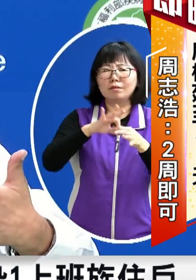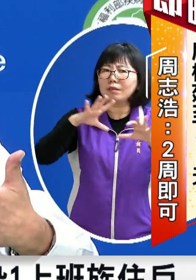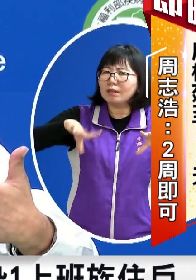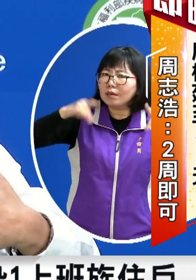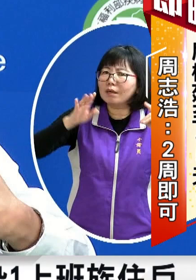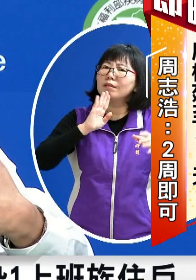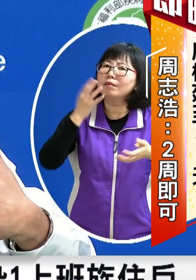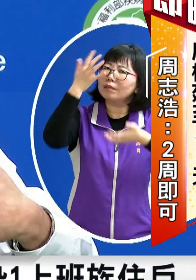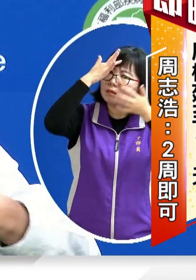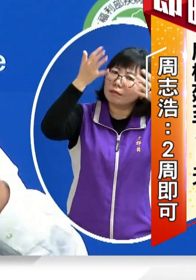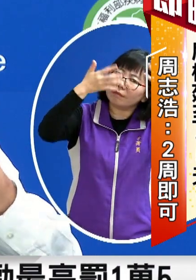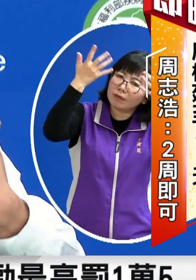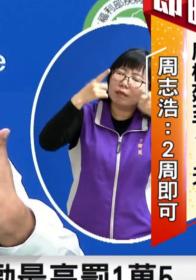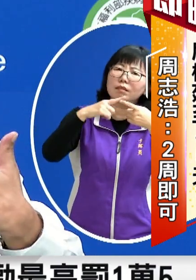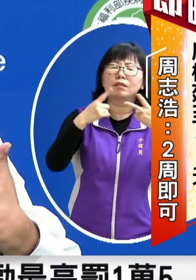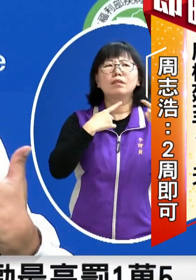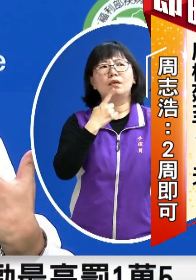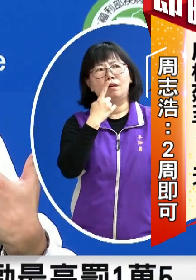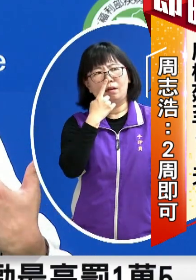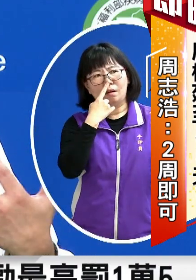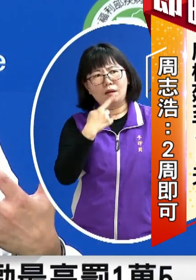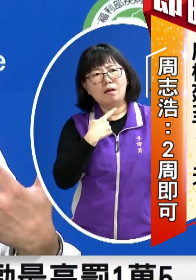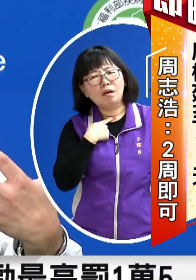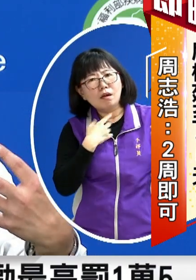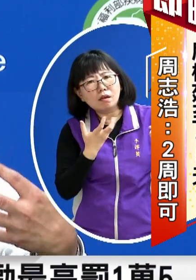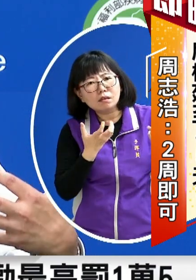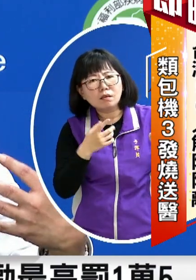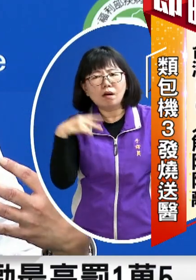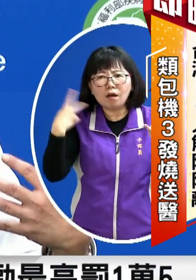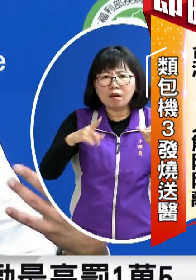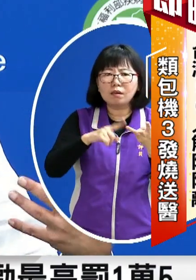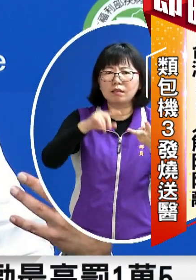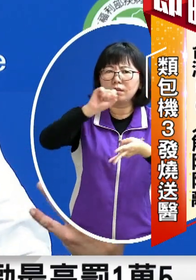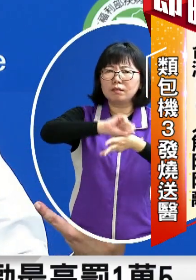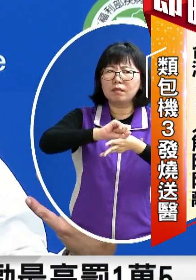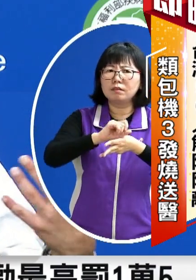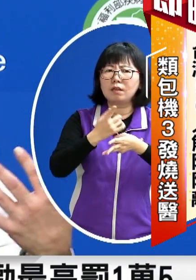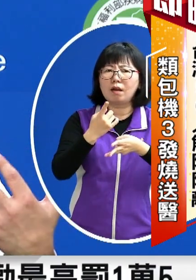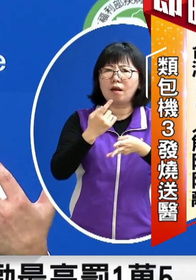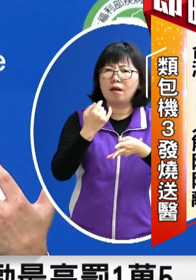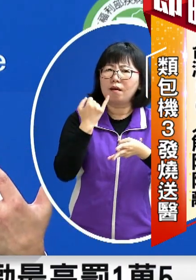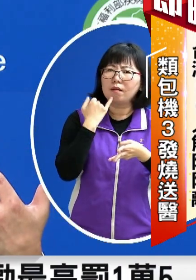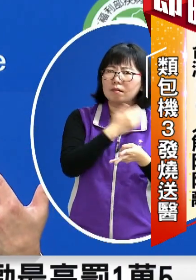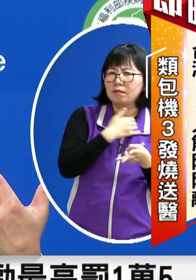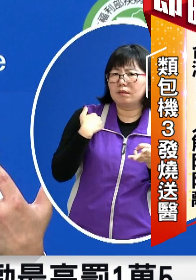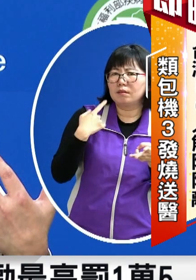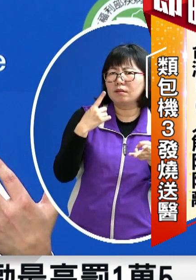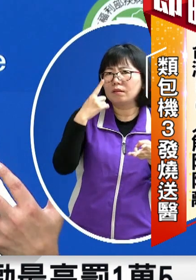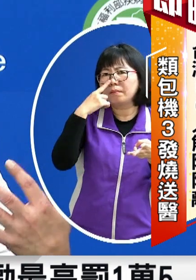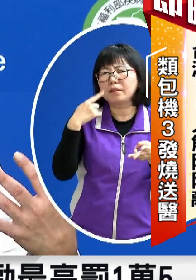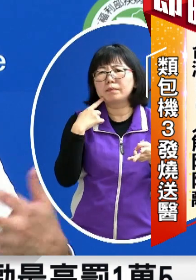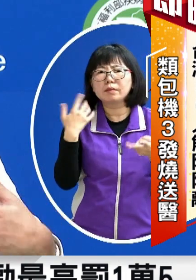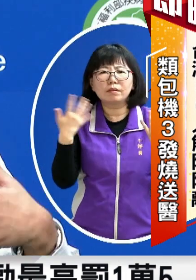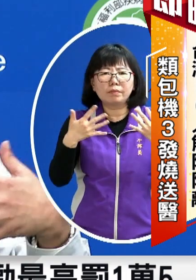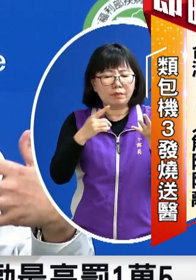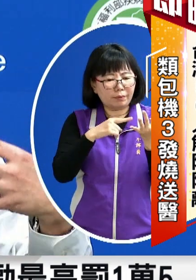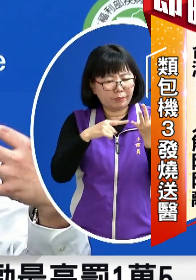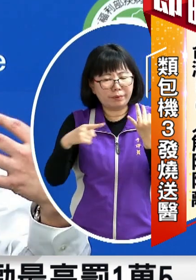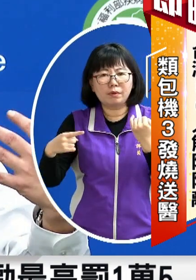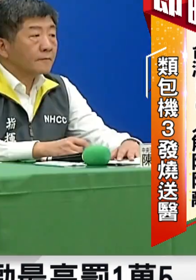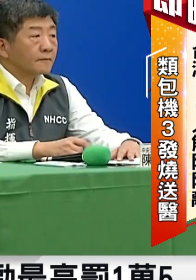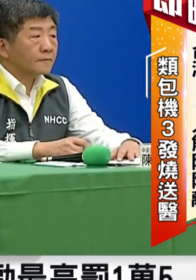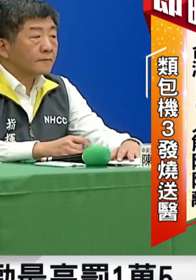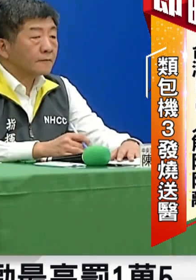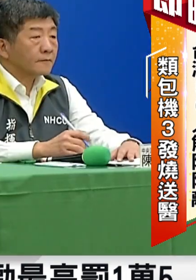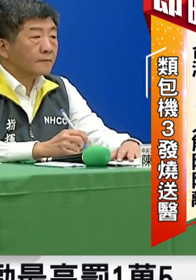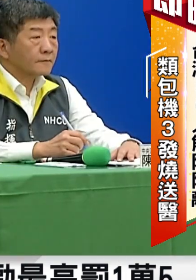烧，又有这个呼吸道的症状，后来我们会发现说，它是单独存在都有这样的可能性。 一方面查出所